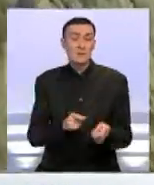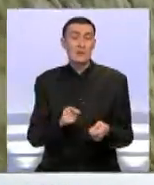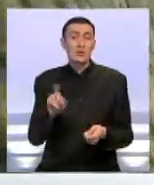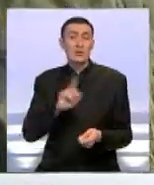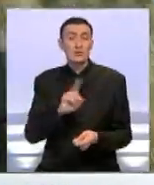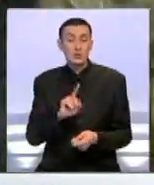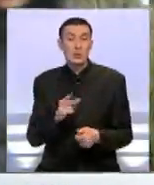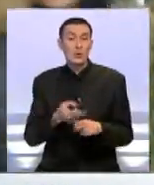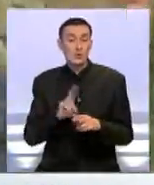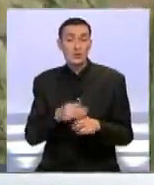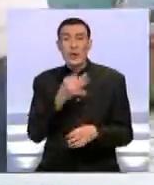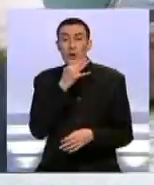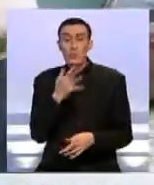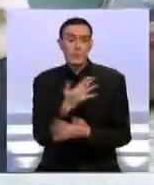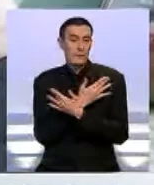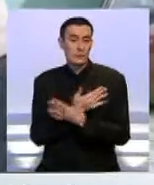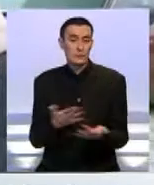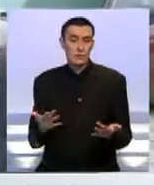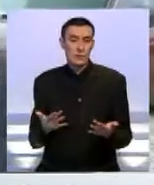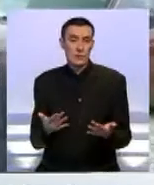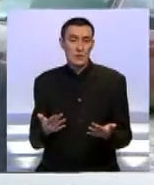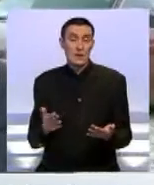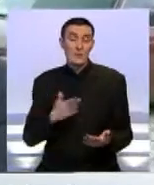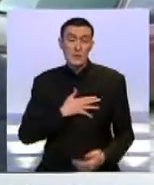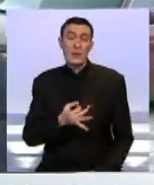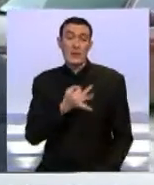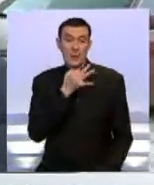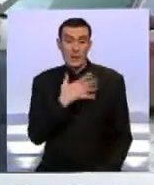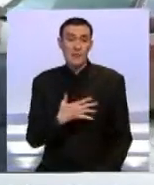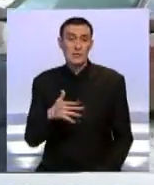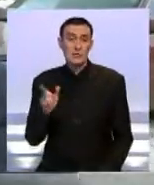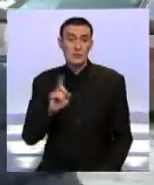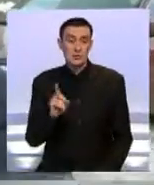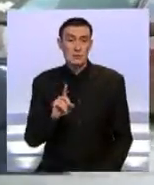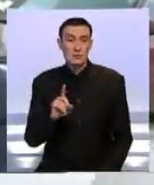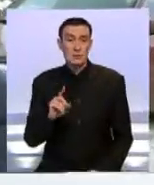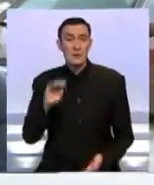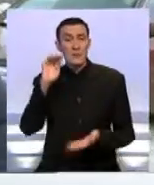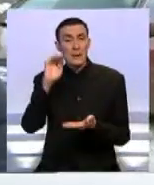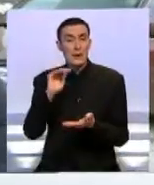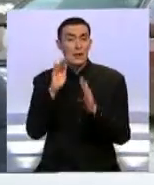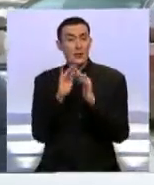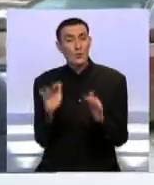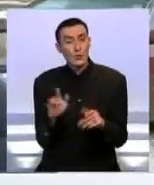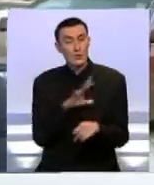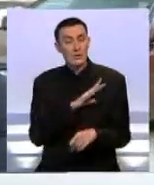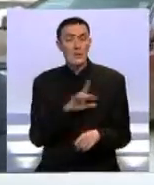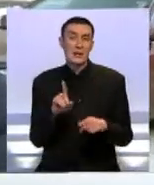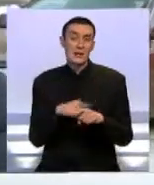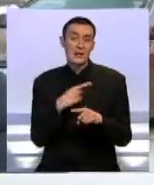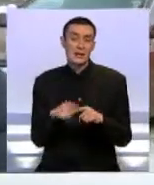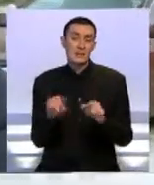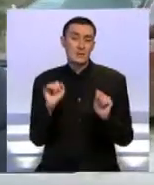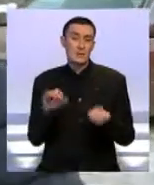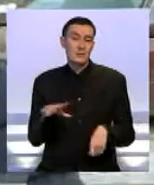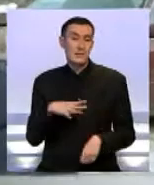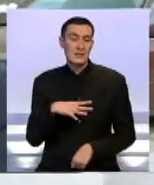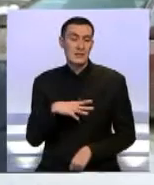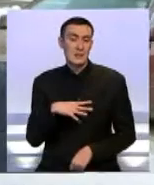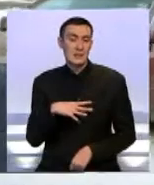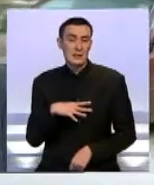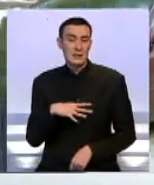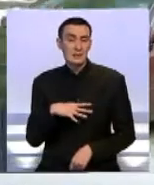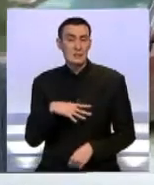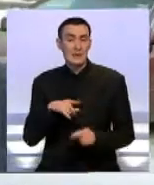что называется, на любой вкус. Мне все равно нравится, чтобы там или елочка была, или же вот какой-то этот самый, ну